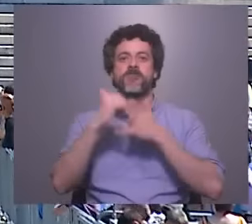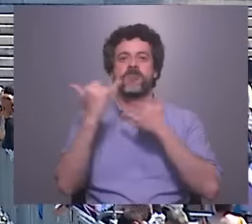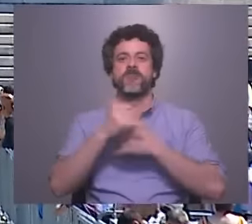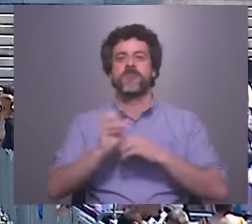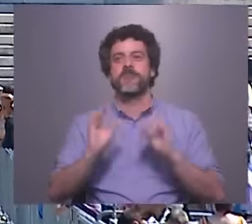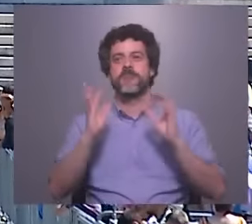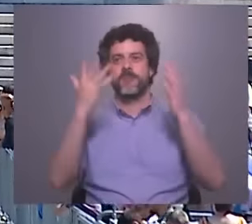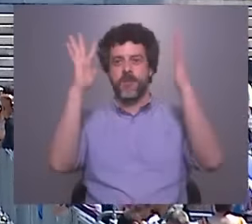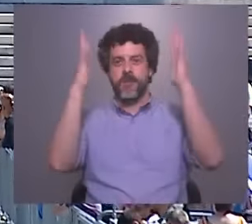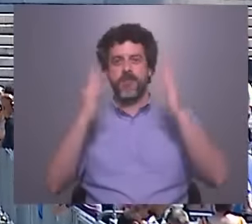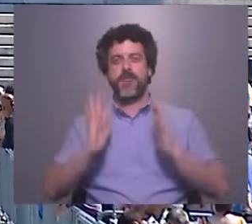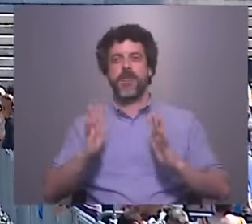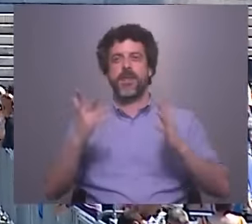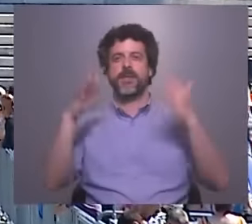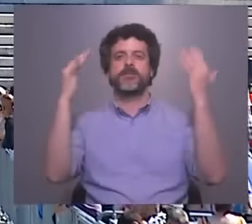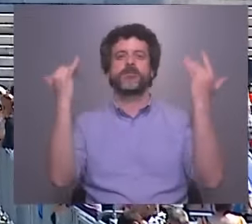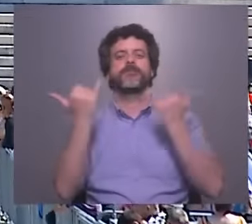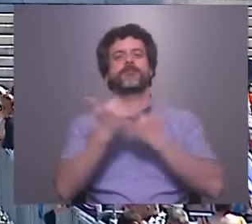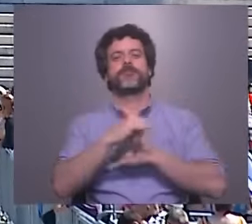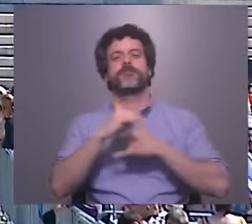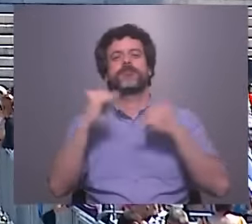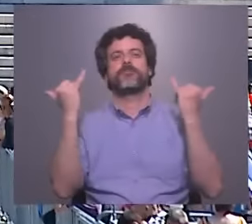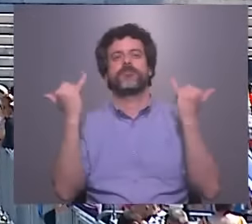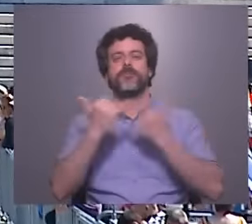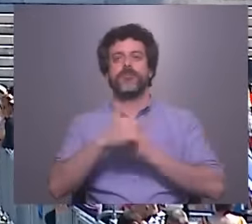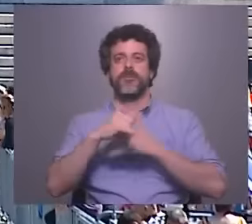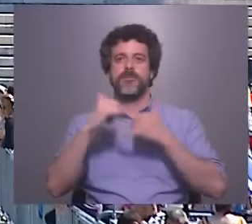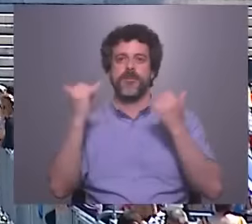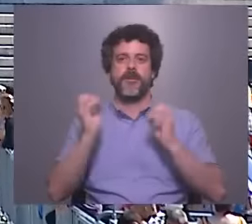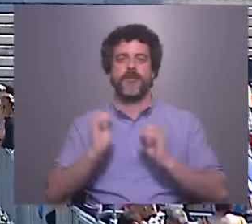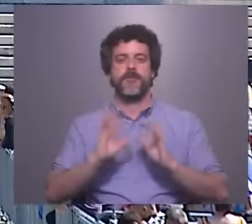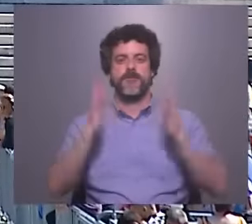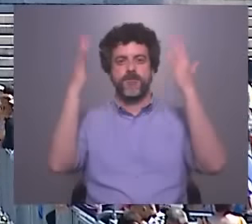el profeta que tenía que venir al mundo.